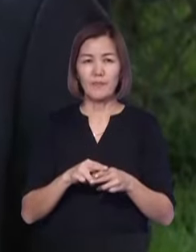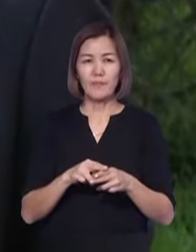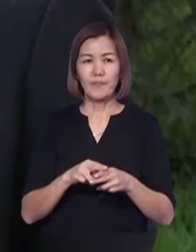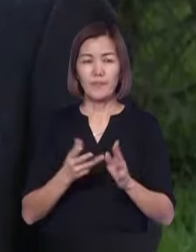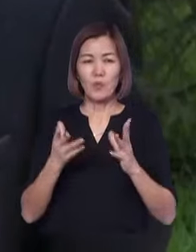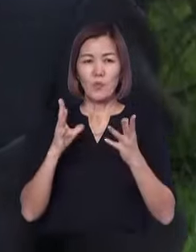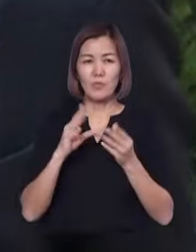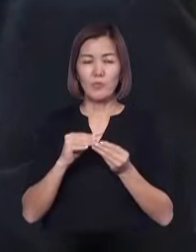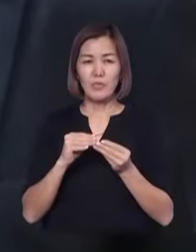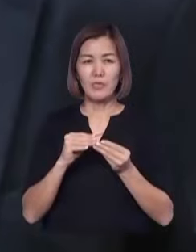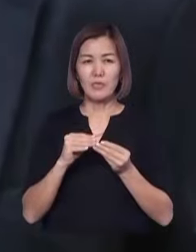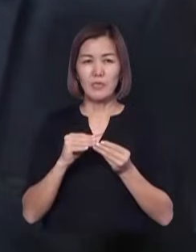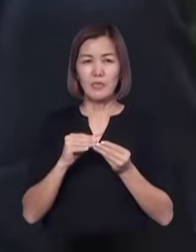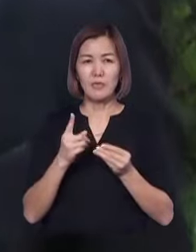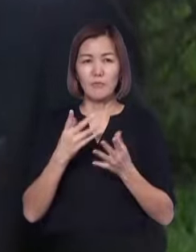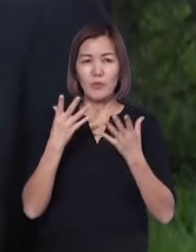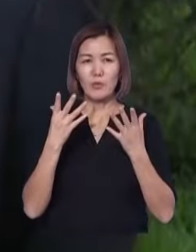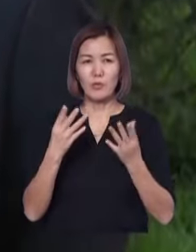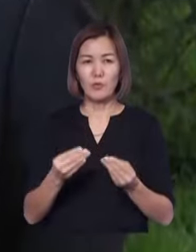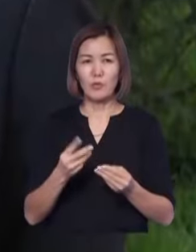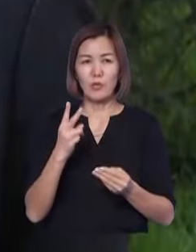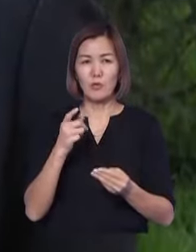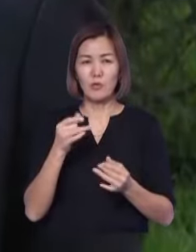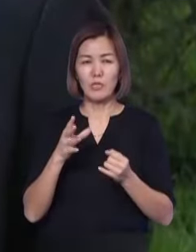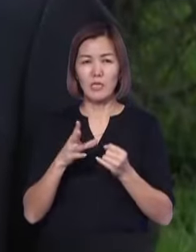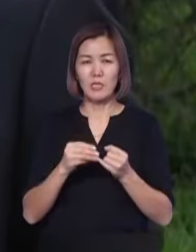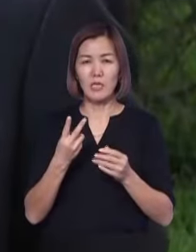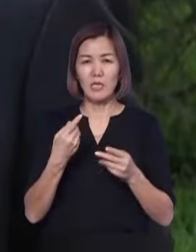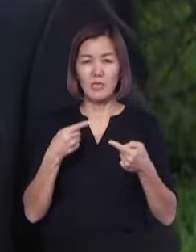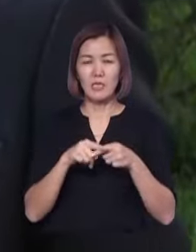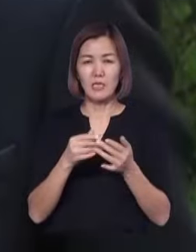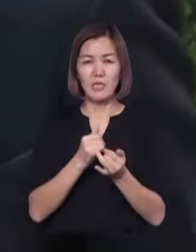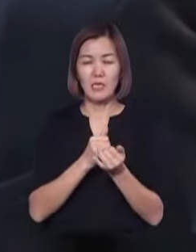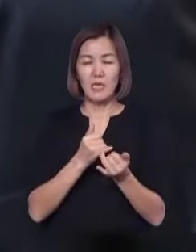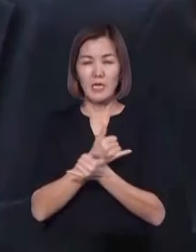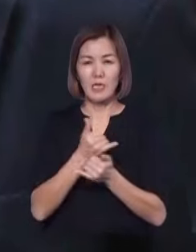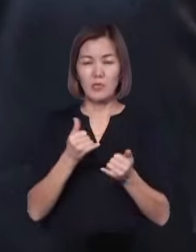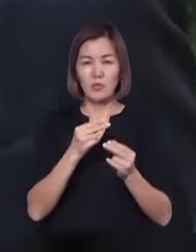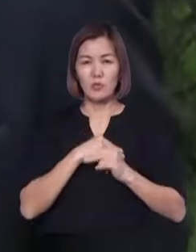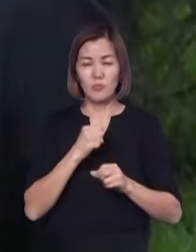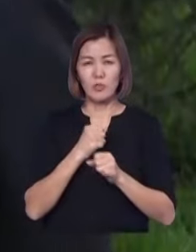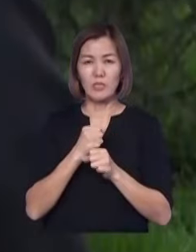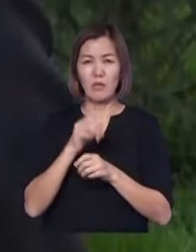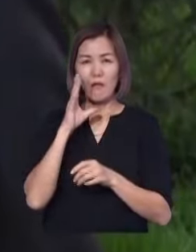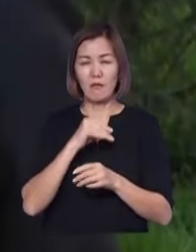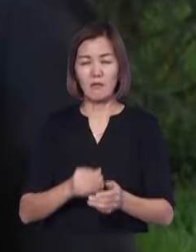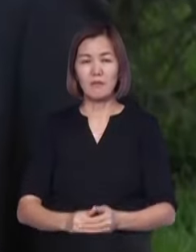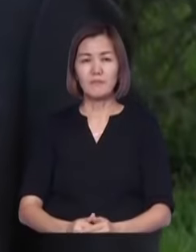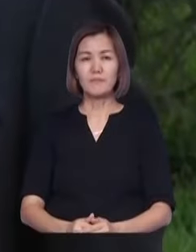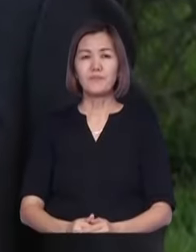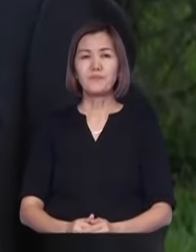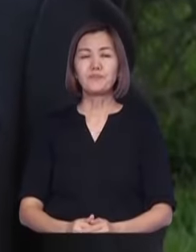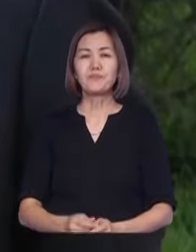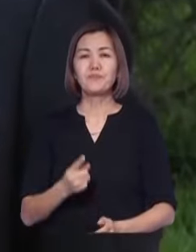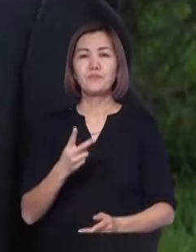Сонда бір күніне 200 гектар 2 техника жасап береді, жасайлады жұмысты. Сонымен